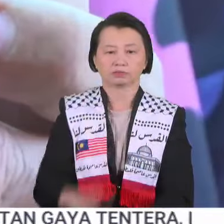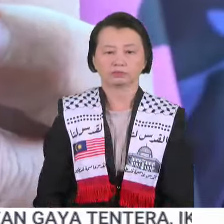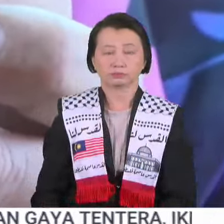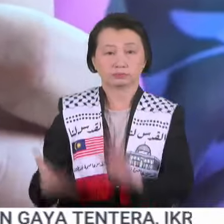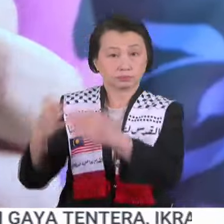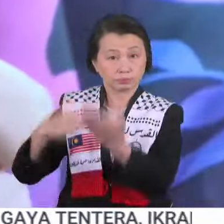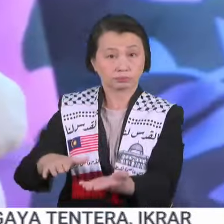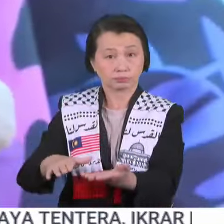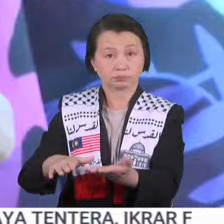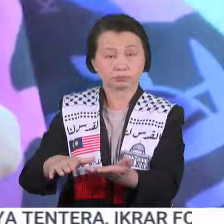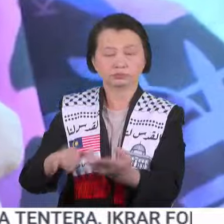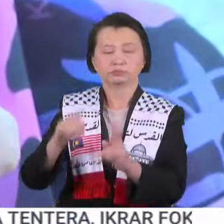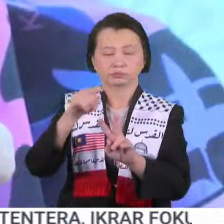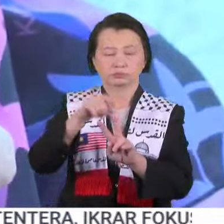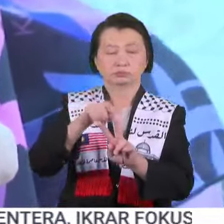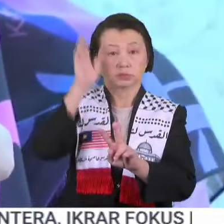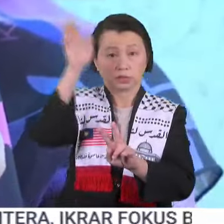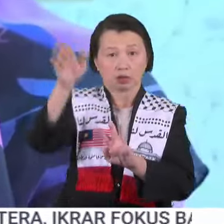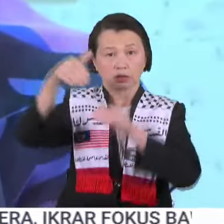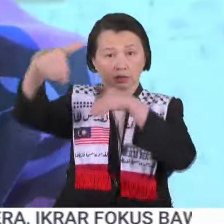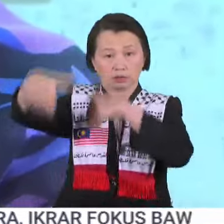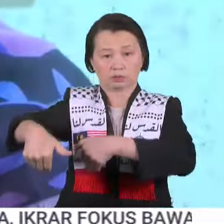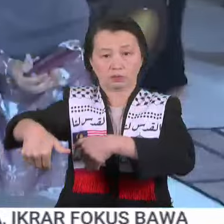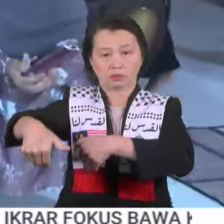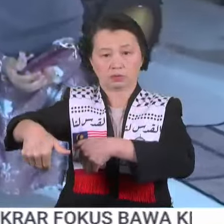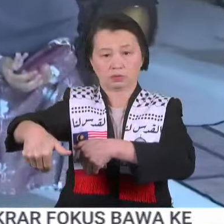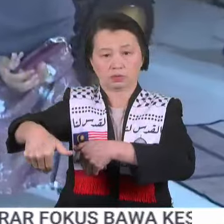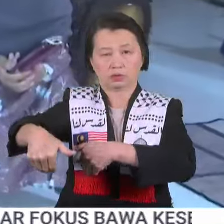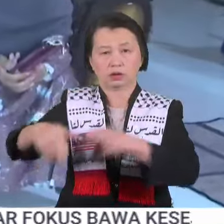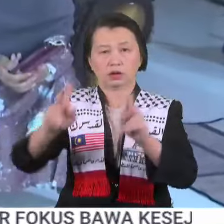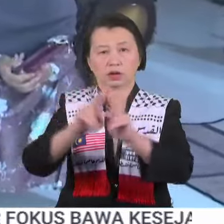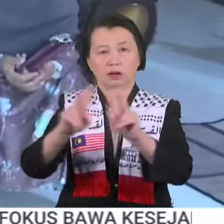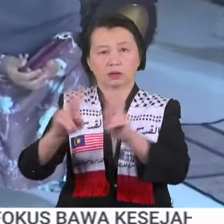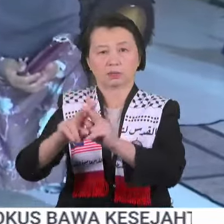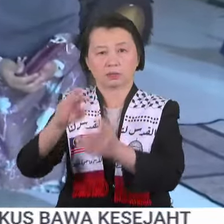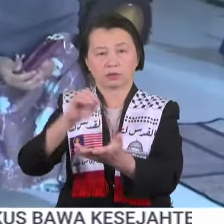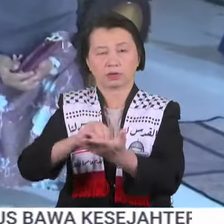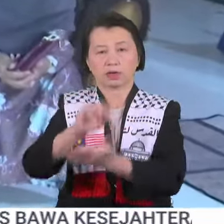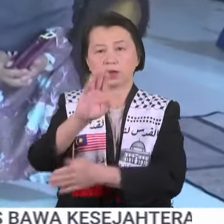Jenazah Allahyarham Muhammad Azhar Fahmi dijangka dikebumikan di Tanah Perkuburan Islam Kampung